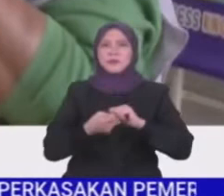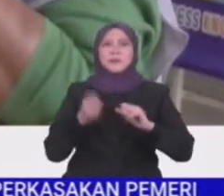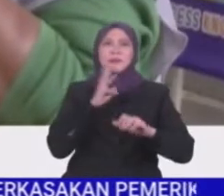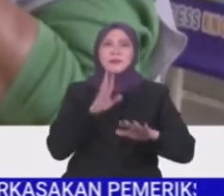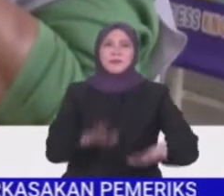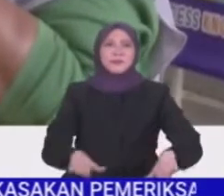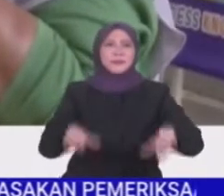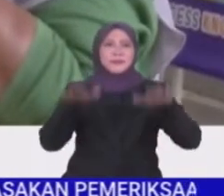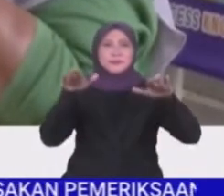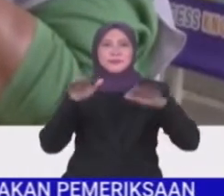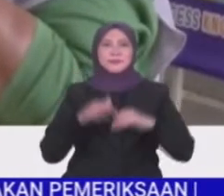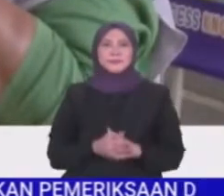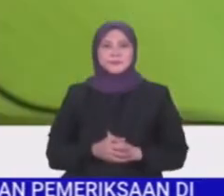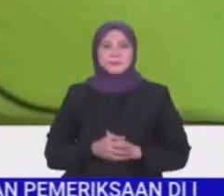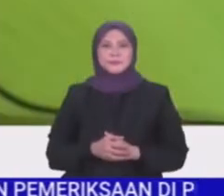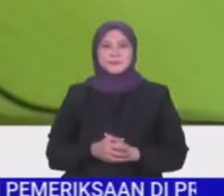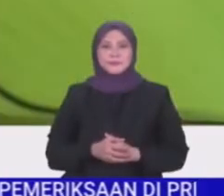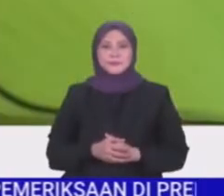kilat.